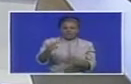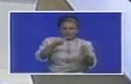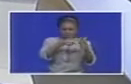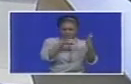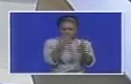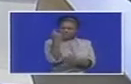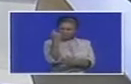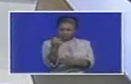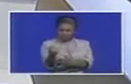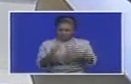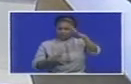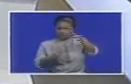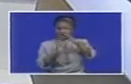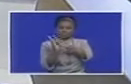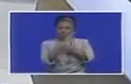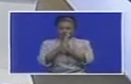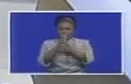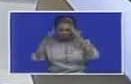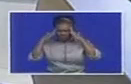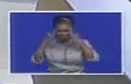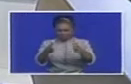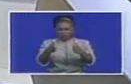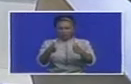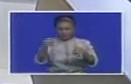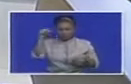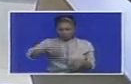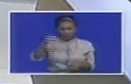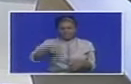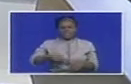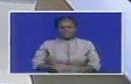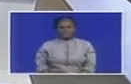baadhi ya taarifa zetu kuu ambazo tumezipa kipaumbele siku ya leo.